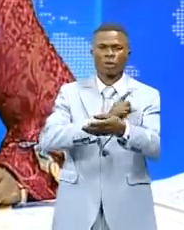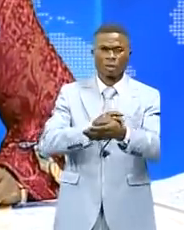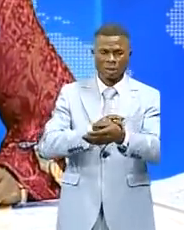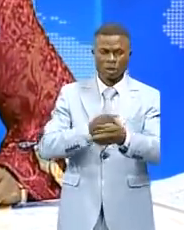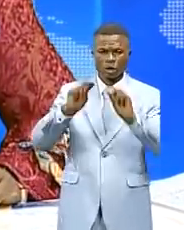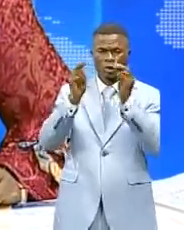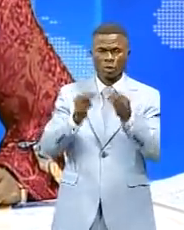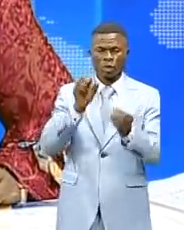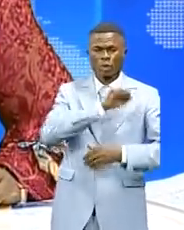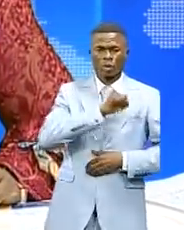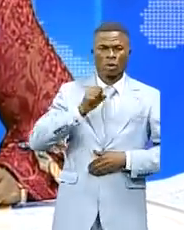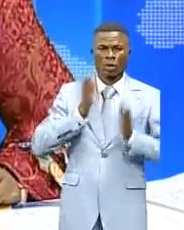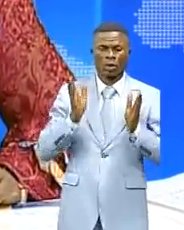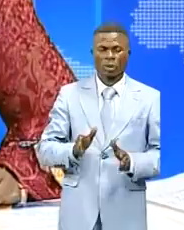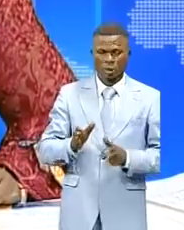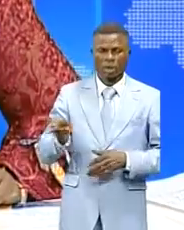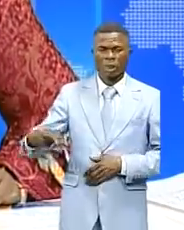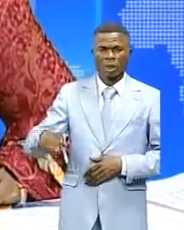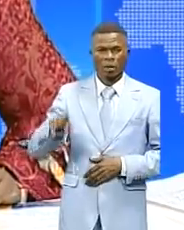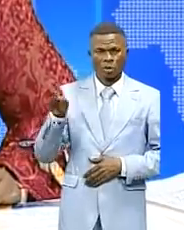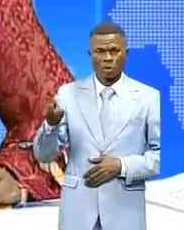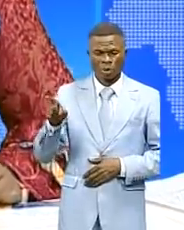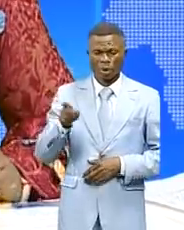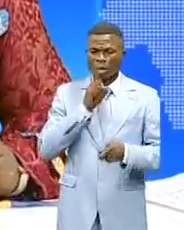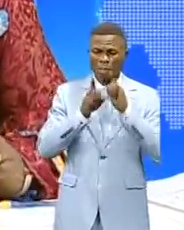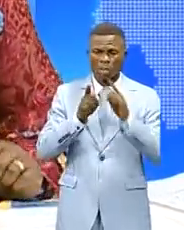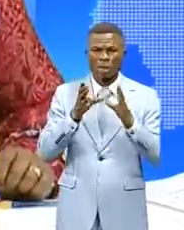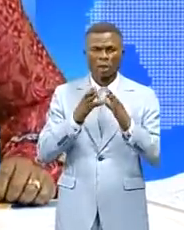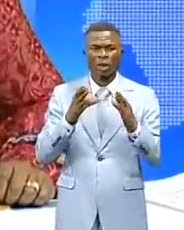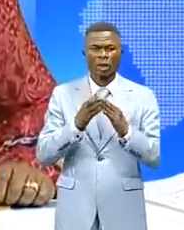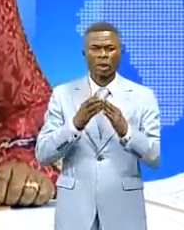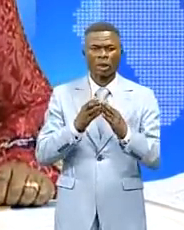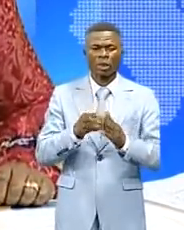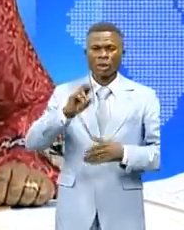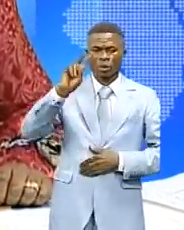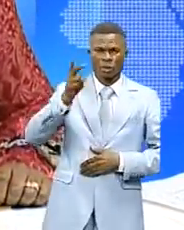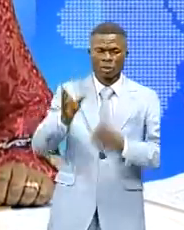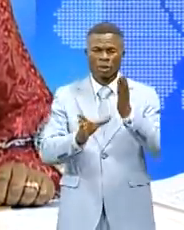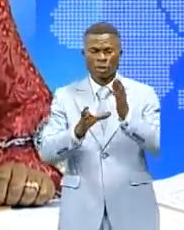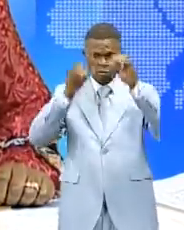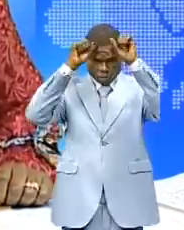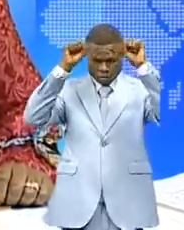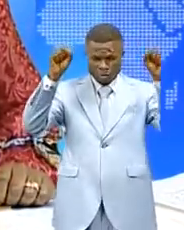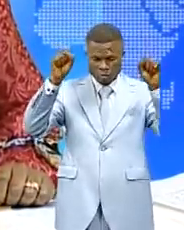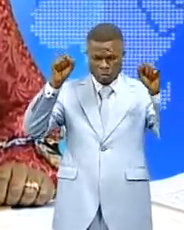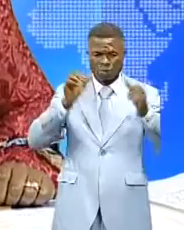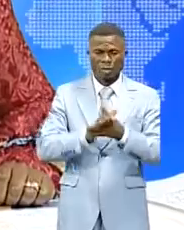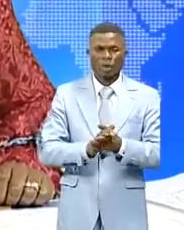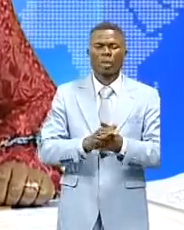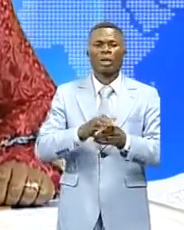des sénateurs de cette partie de la république s'est entretenu avec le deuxième vice-président de la chambre haute du parlement